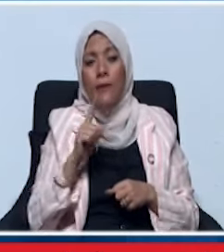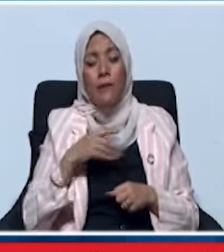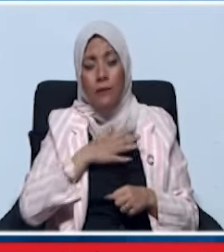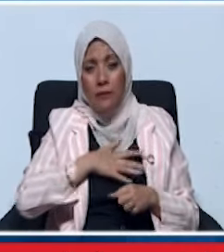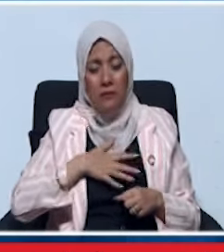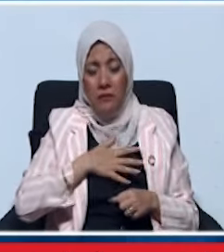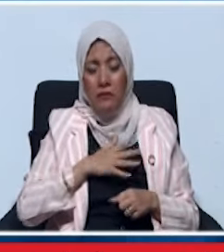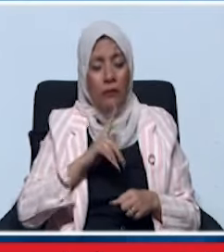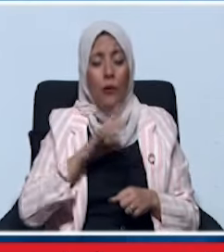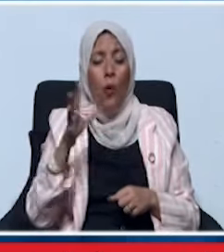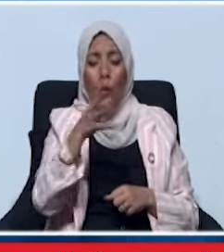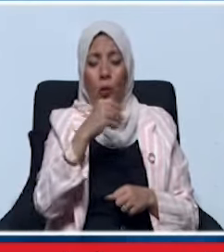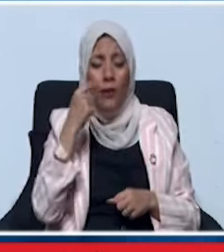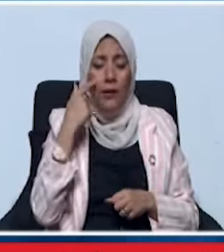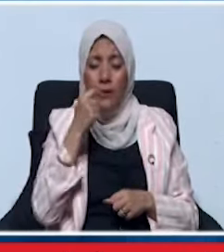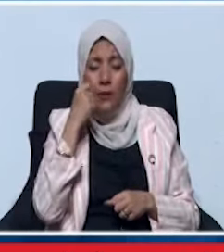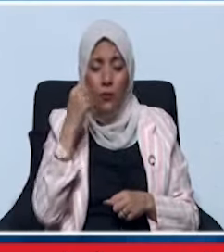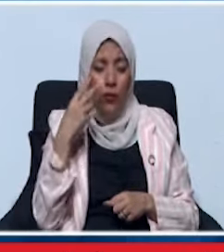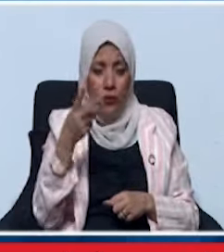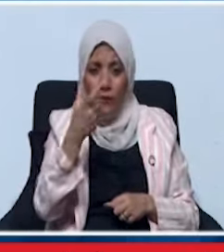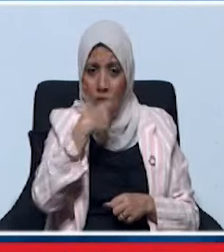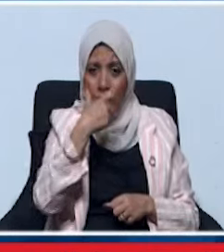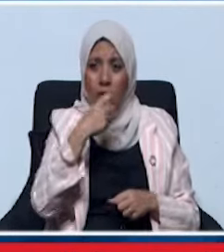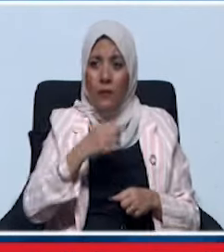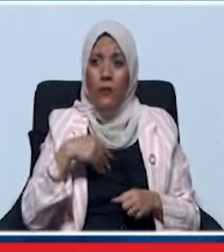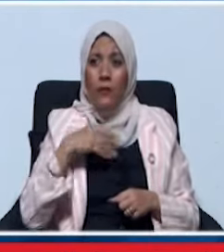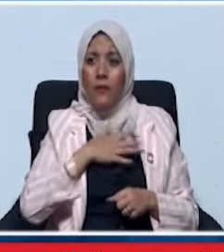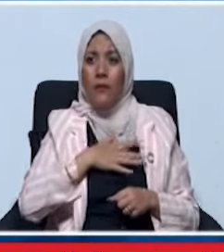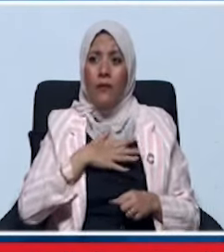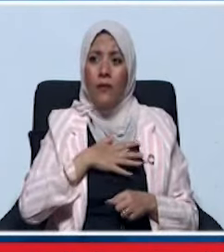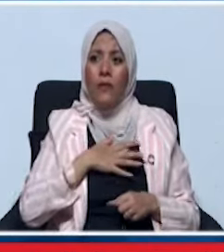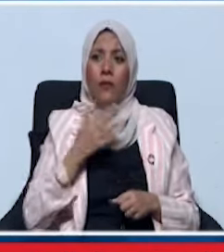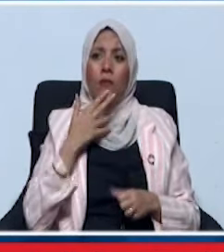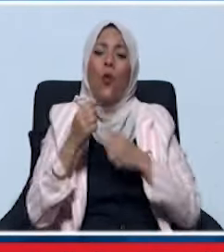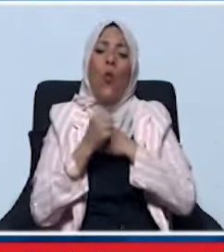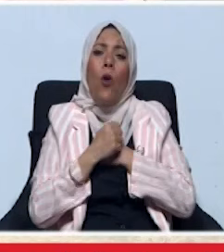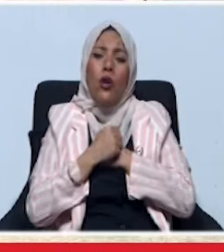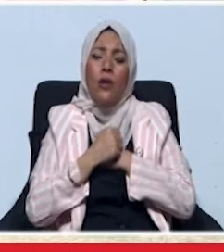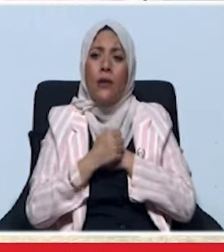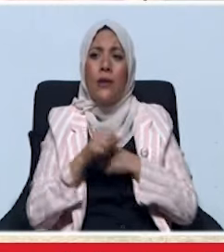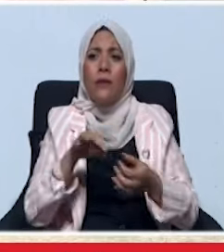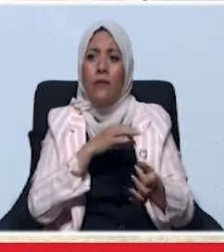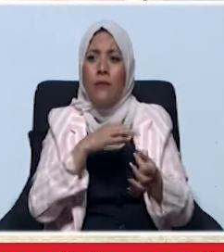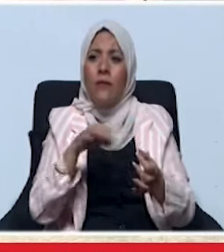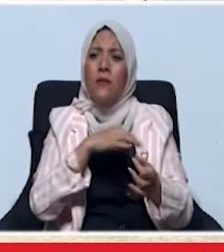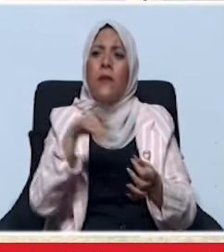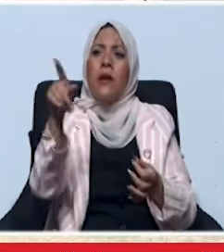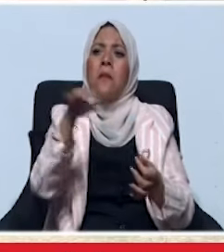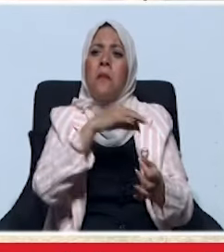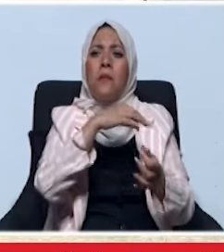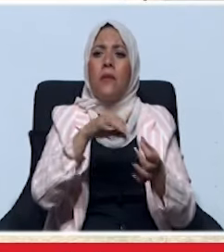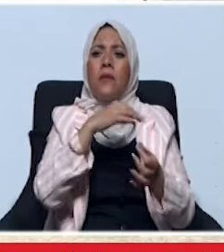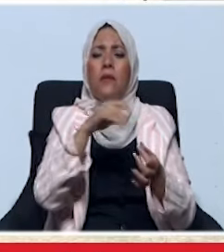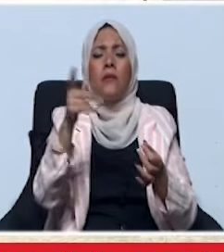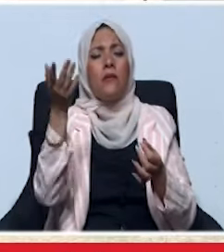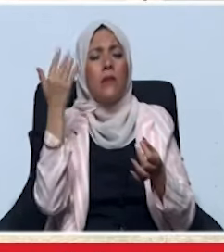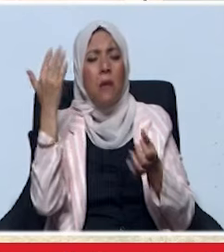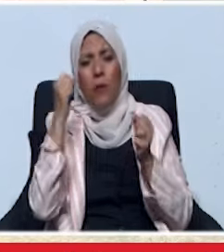بيتفرج على دراما حاسس الإحساس ده. والله أنا بديني تعالى يقول وحشنا، وحشتنا مزكت، وإحنا مفتقدينه خالص. عمار الشريعي ده يا